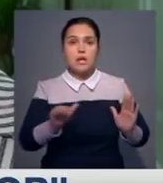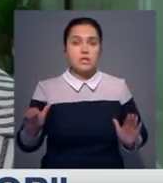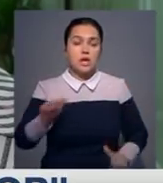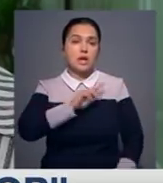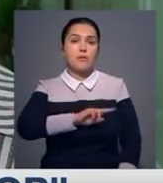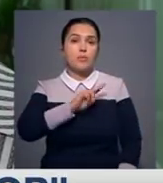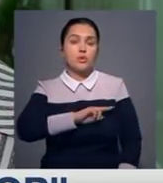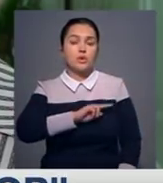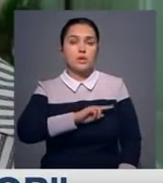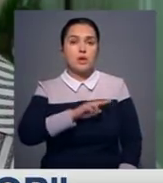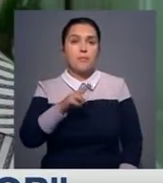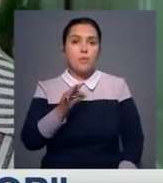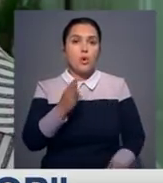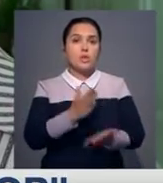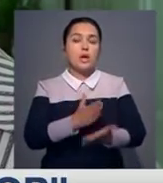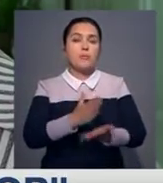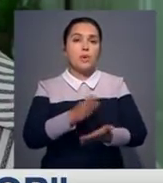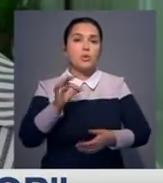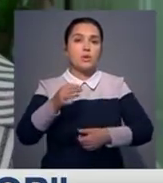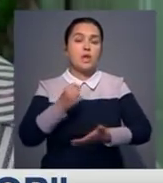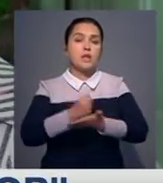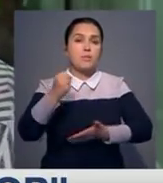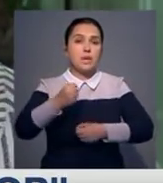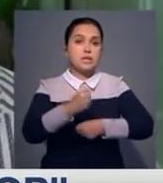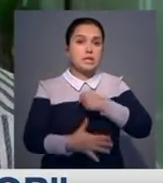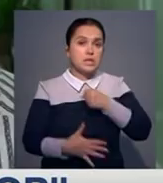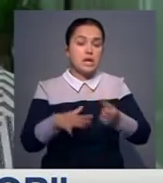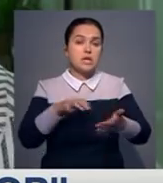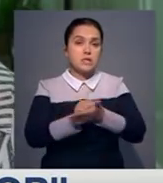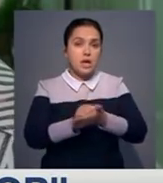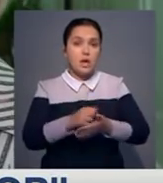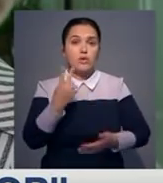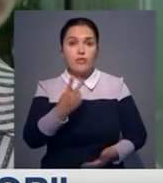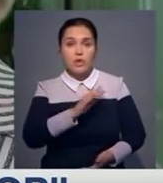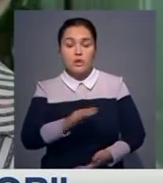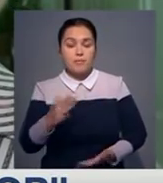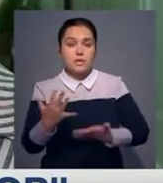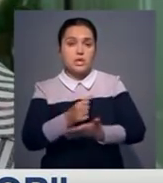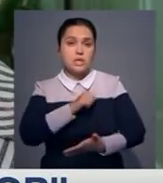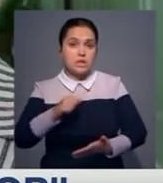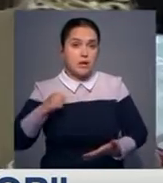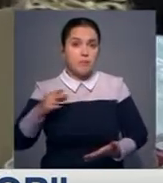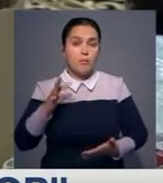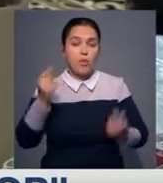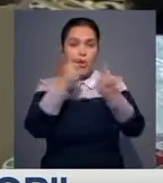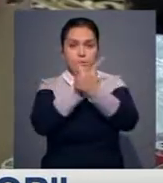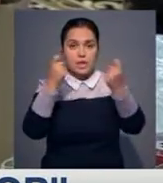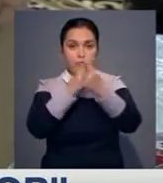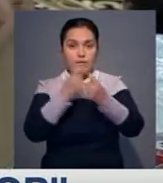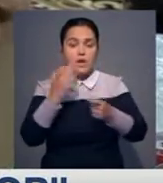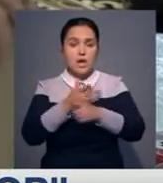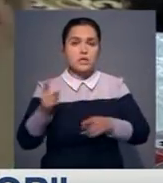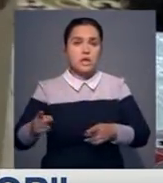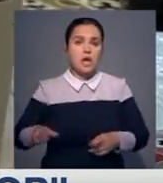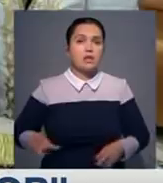работают по направлению от центра занятости. 2 ребят нашли работу самостоятельно по объявлениям. Проект «Дорога